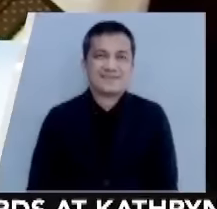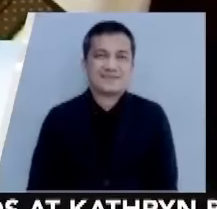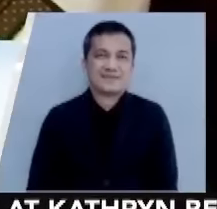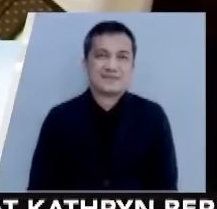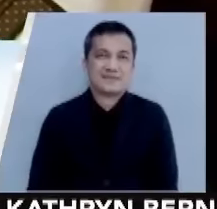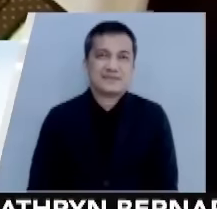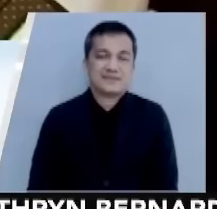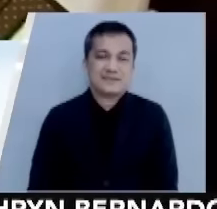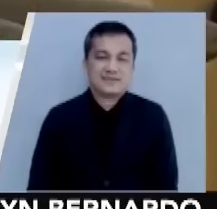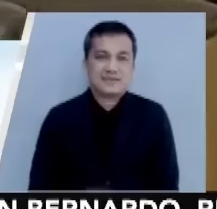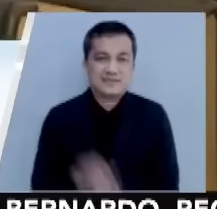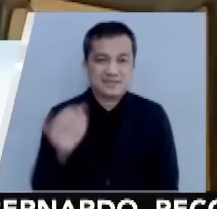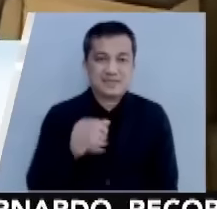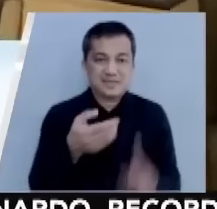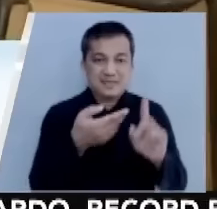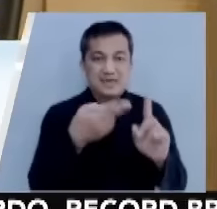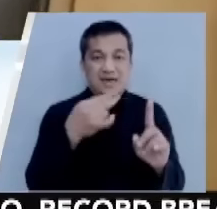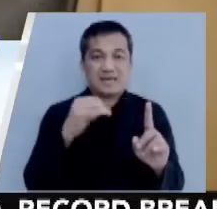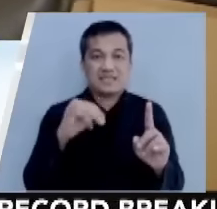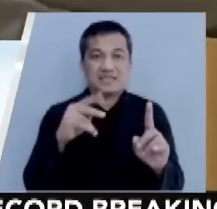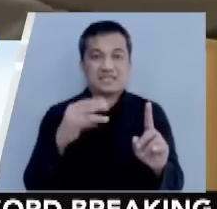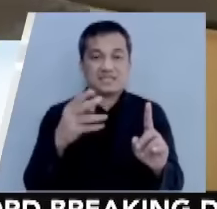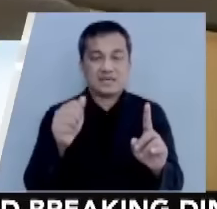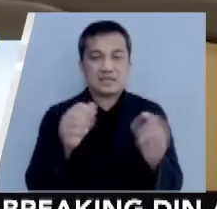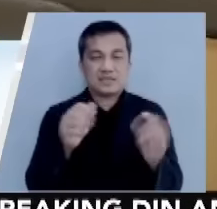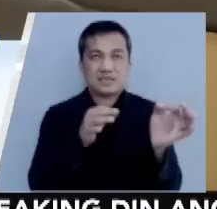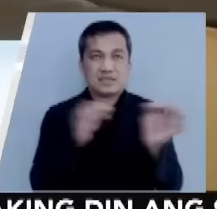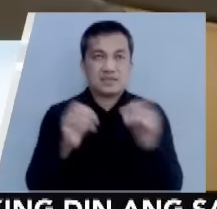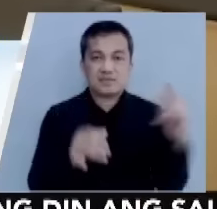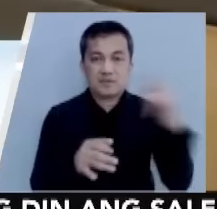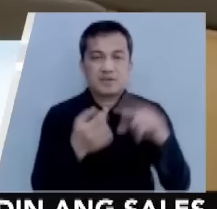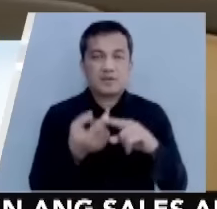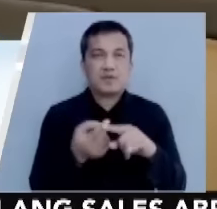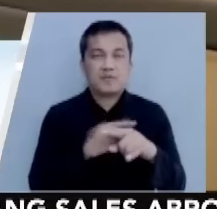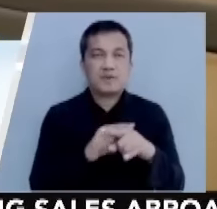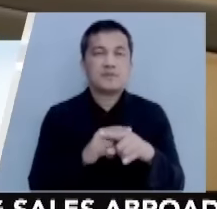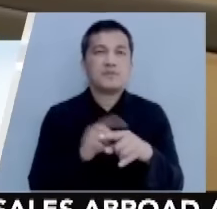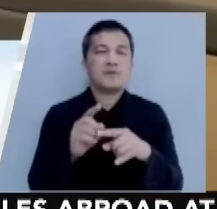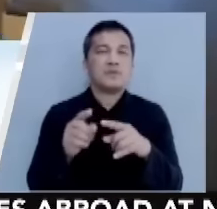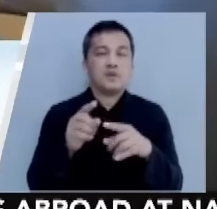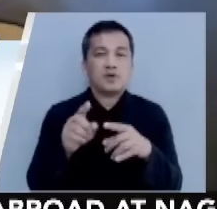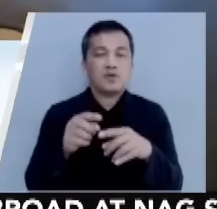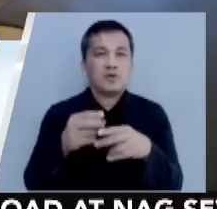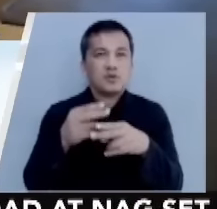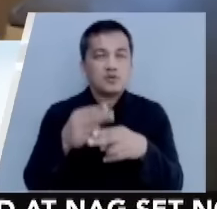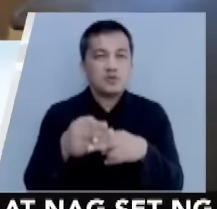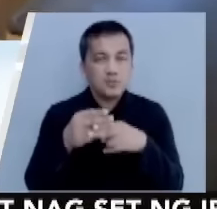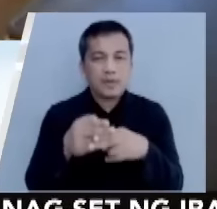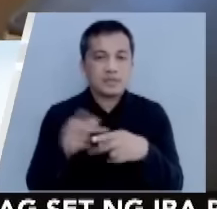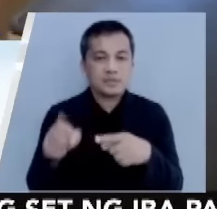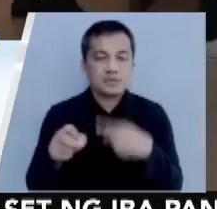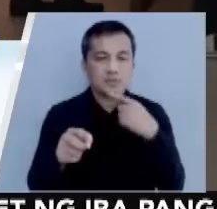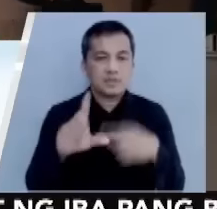Gaya ni Hayesha Lopez, na delay man ang flight mula Dubai kaya kailangang i-rebook ang ticket pa Davao City, may lounge ang pwedeng tambayan na laan